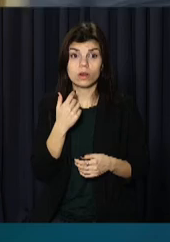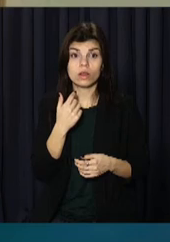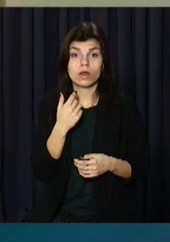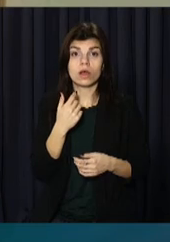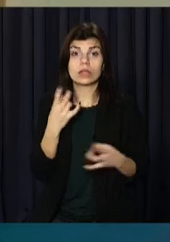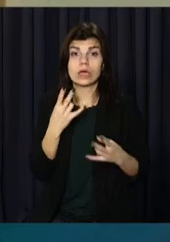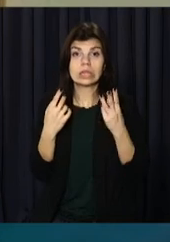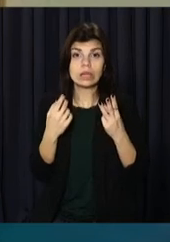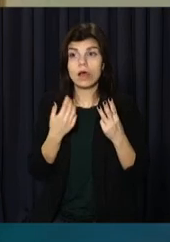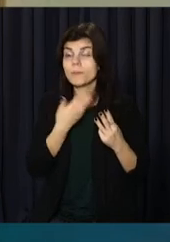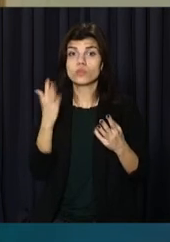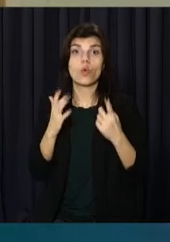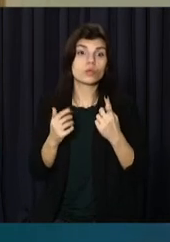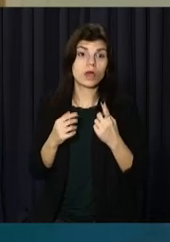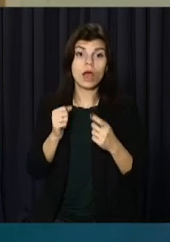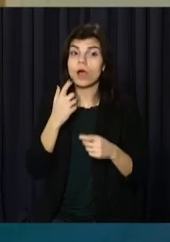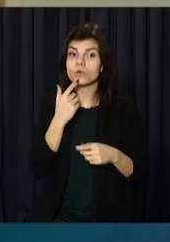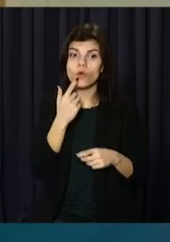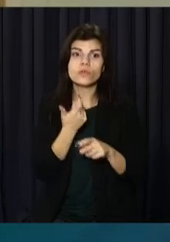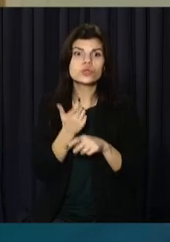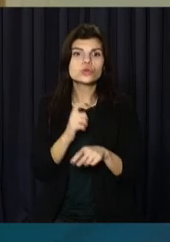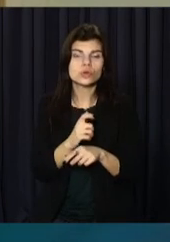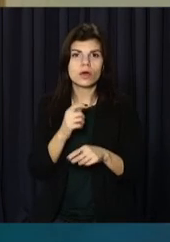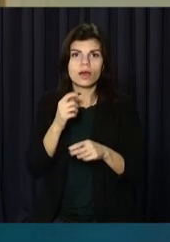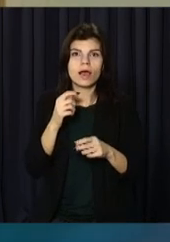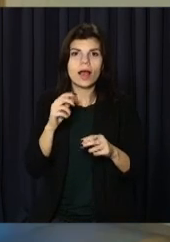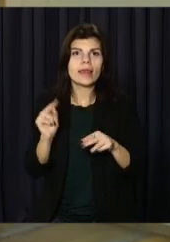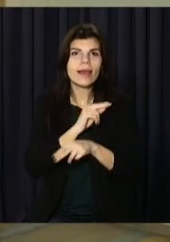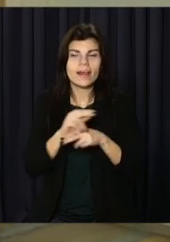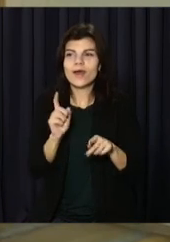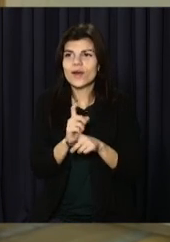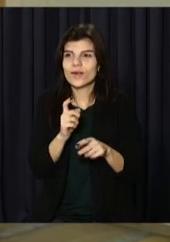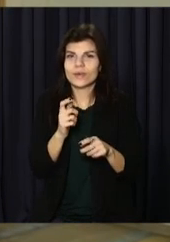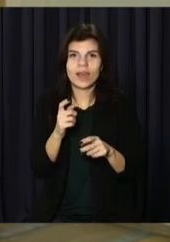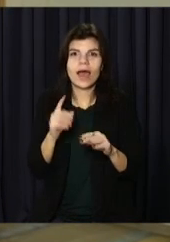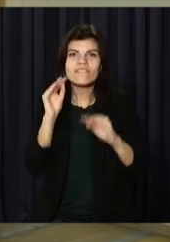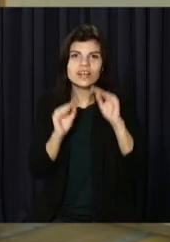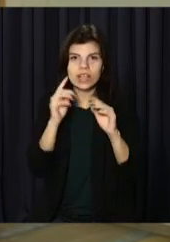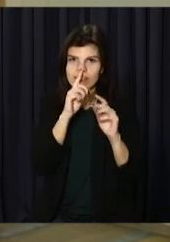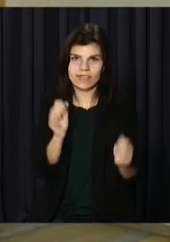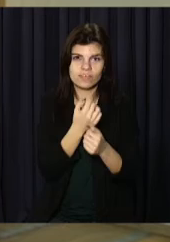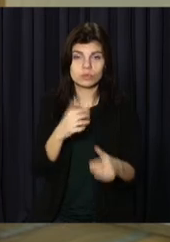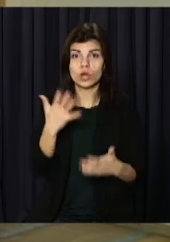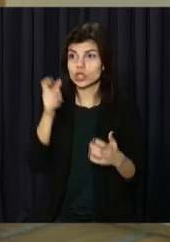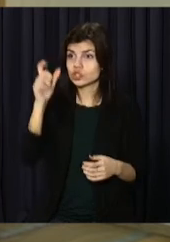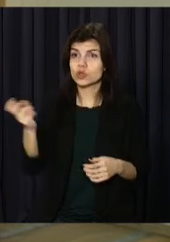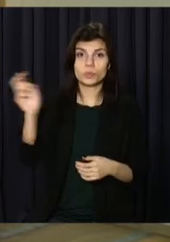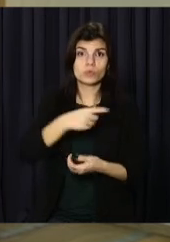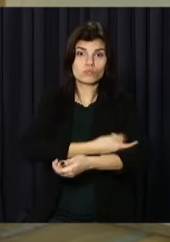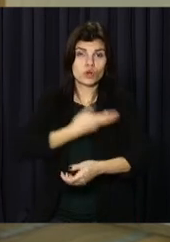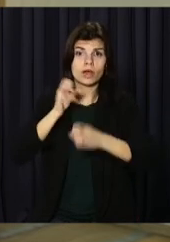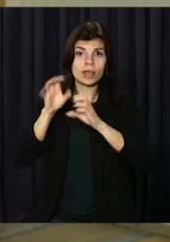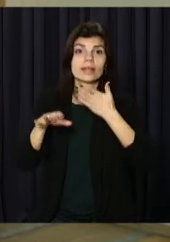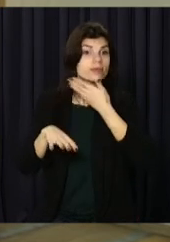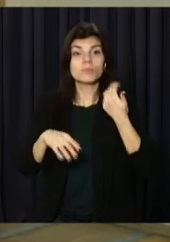один. А кров – це настільки чарівні ліки, їх неможливо виготовити. І якщо донор не прийшов і не здав крові,